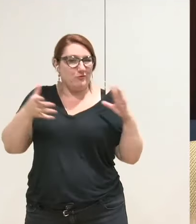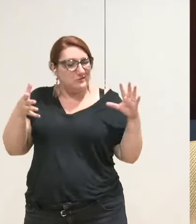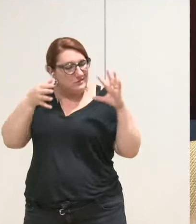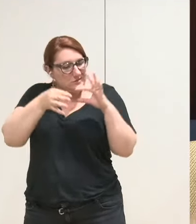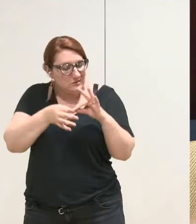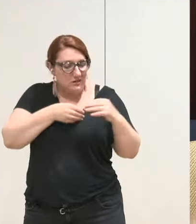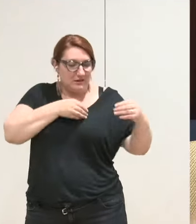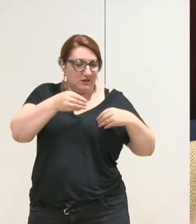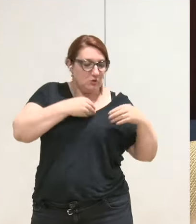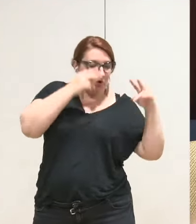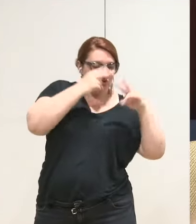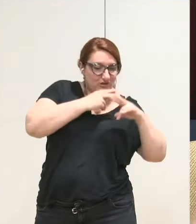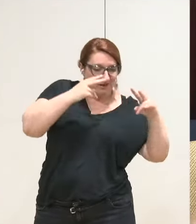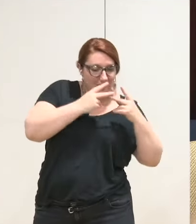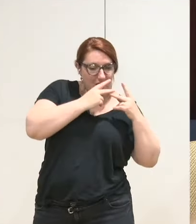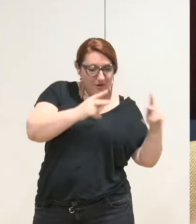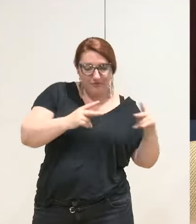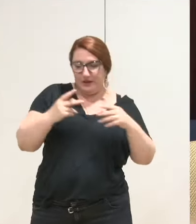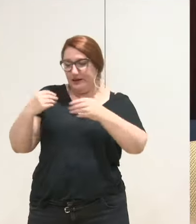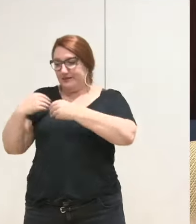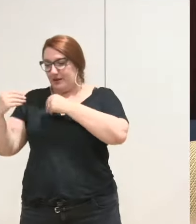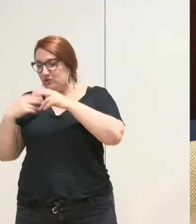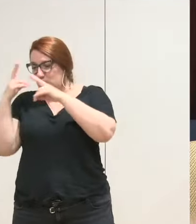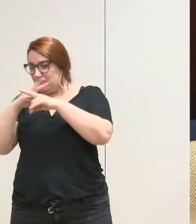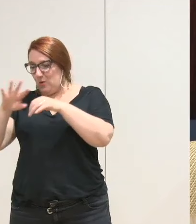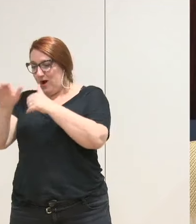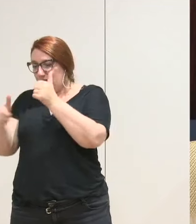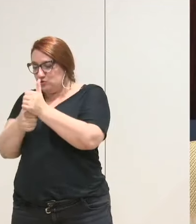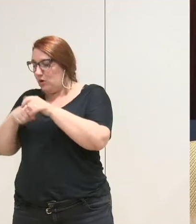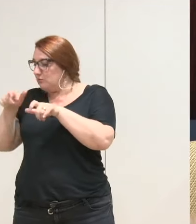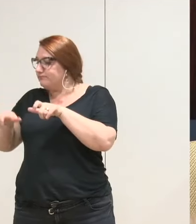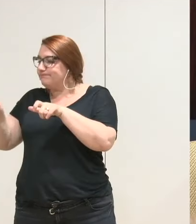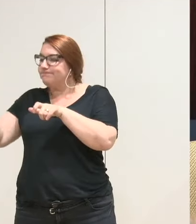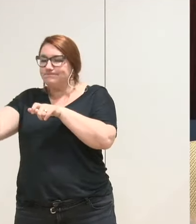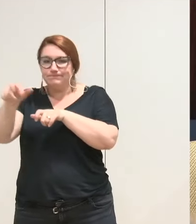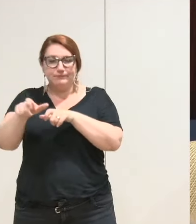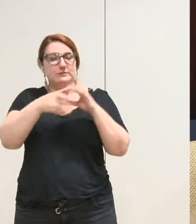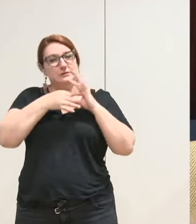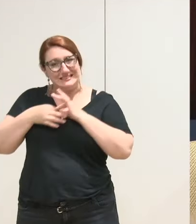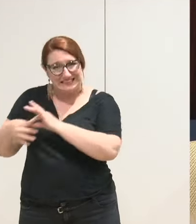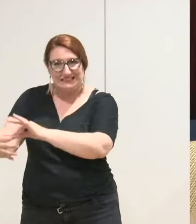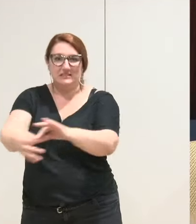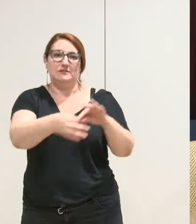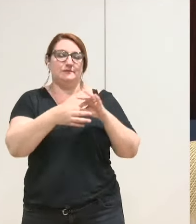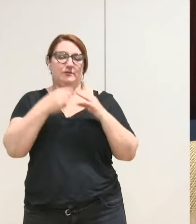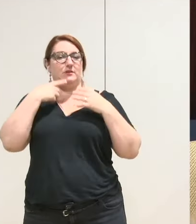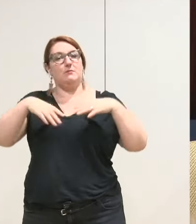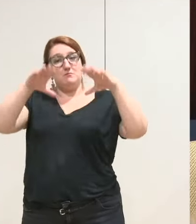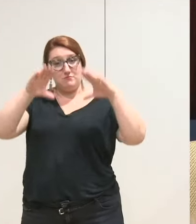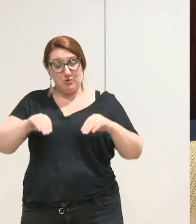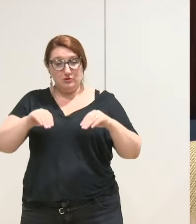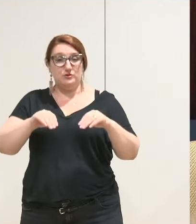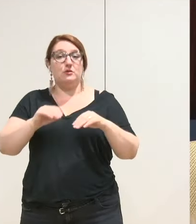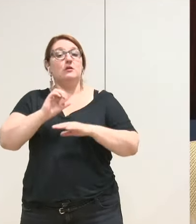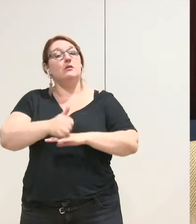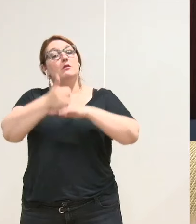générale de la ville et tous les directeurs généraux adjoints de la collectivité et donc ce nouveau poste de directeur général